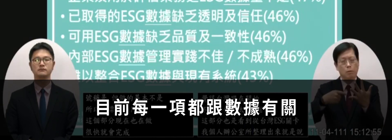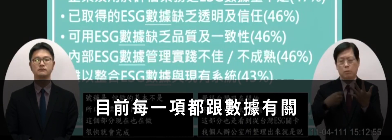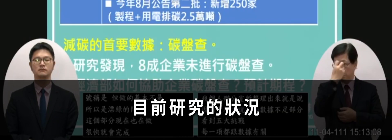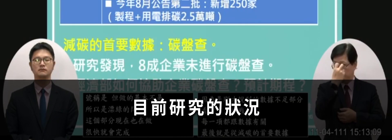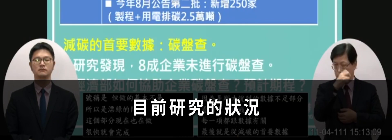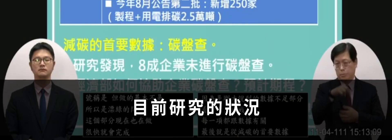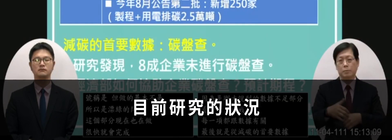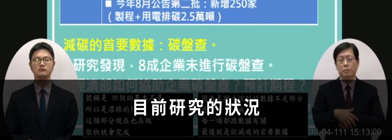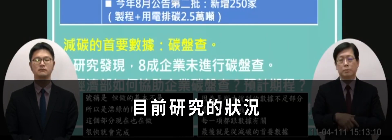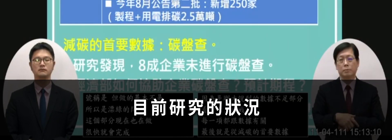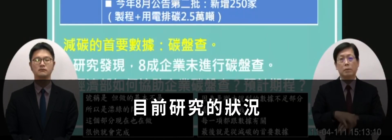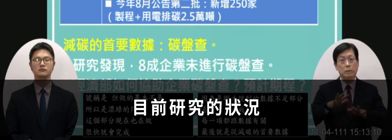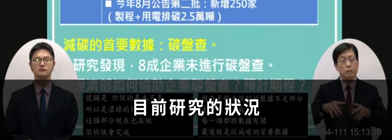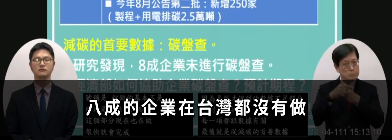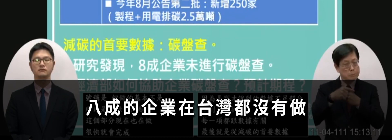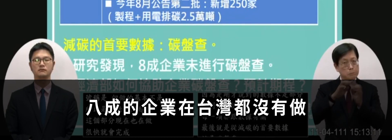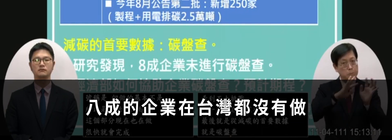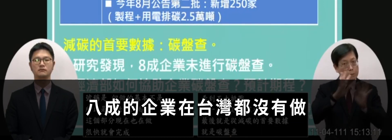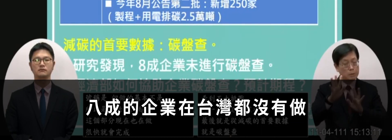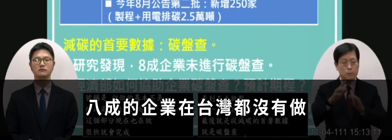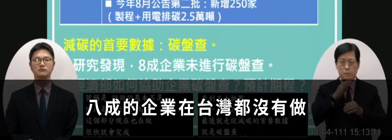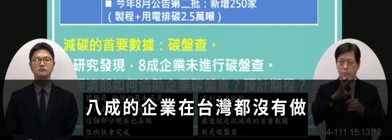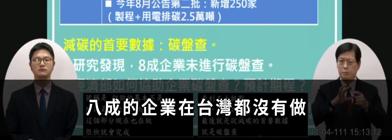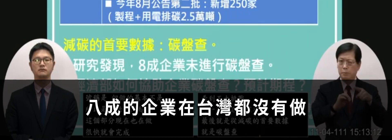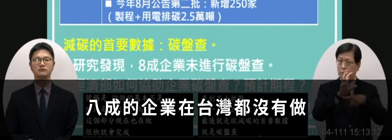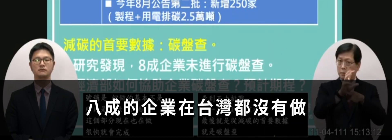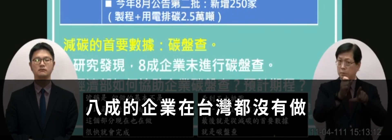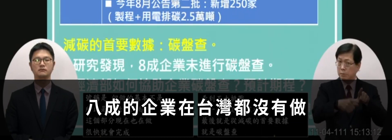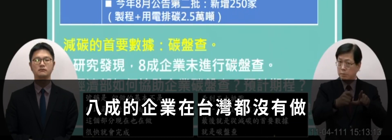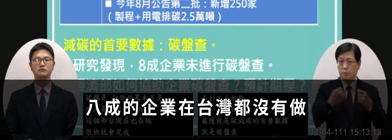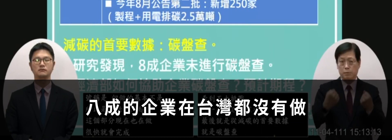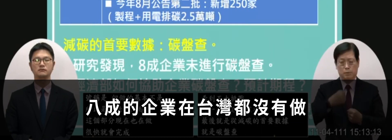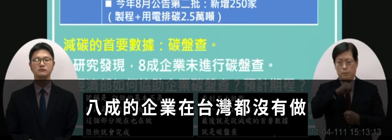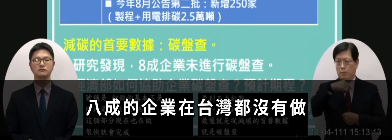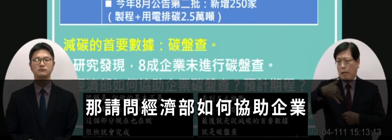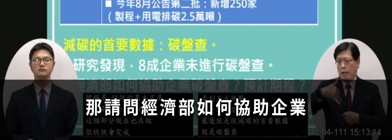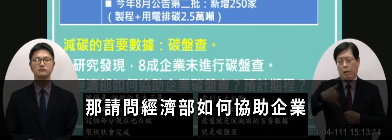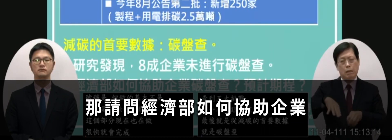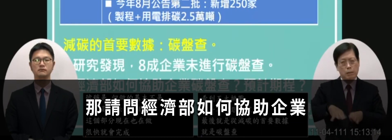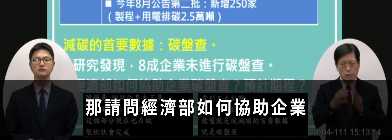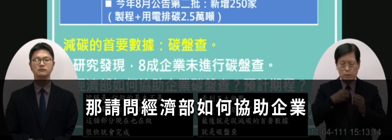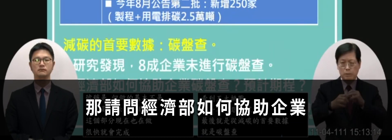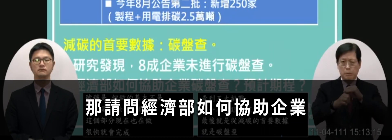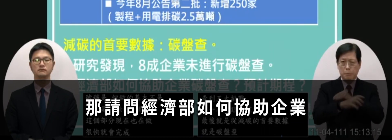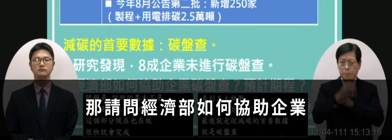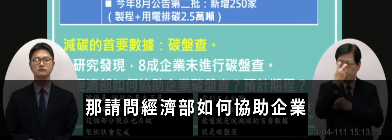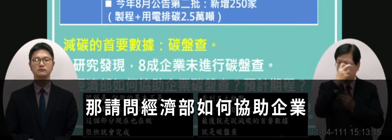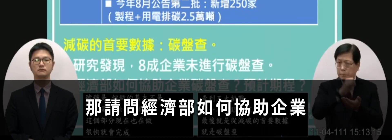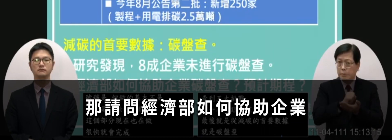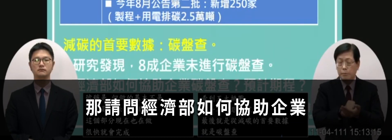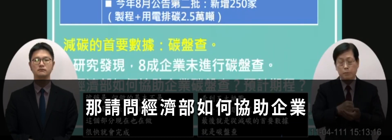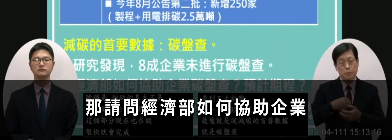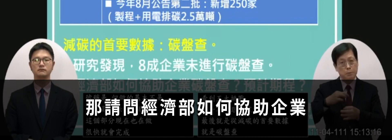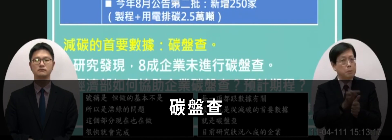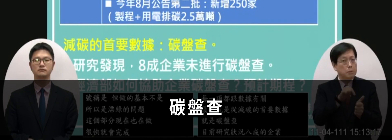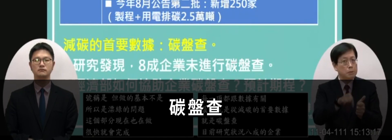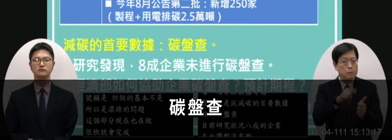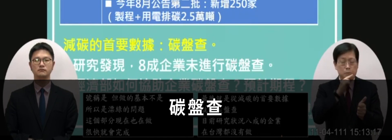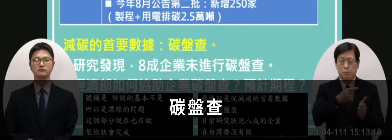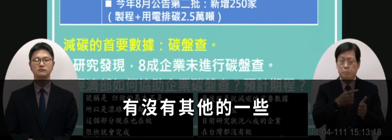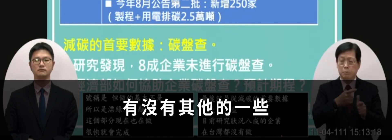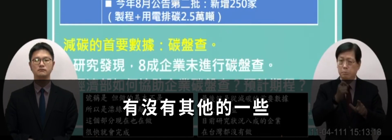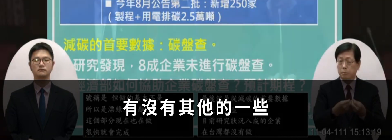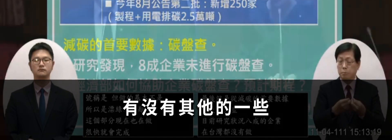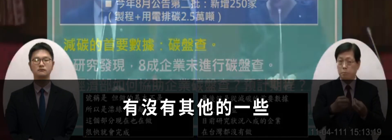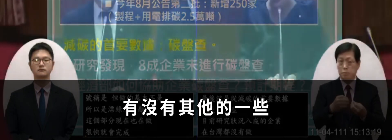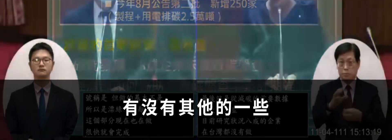有关。目前研究状况80%的企业在台湾都没有做，那请问经济部如何协助企业碳盘